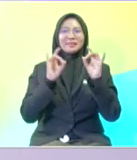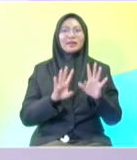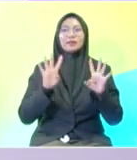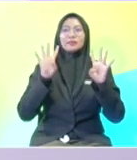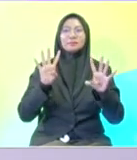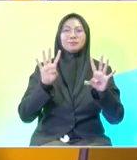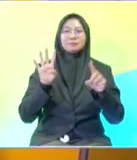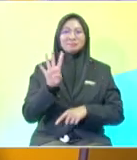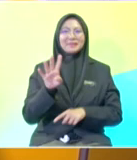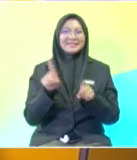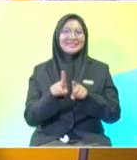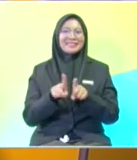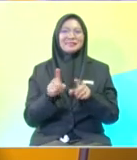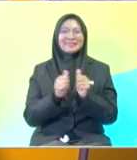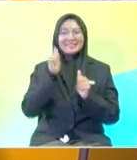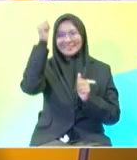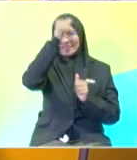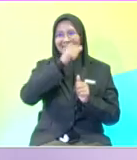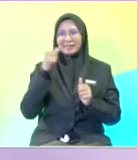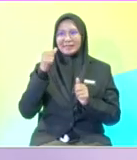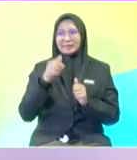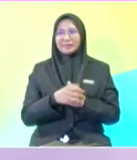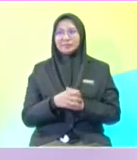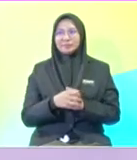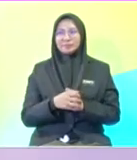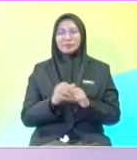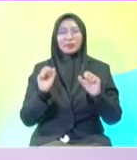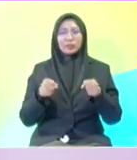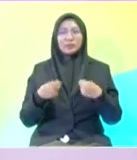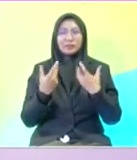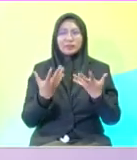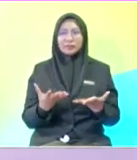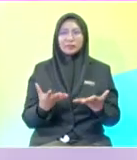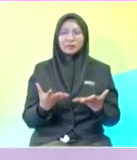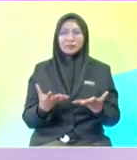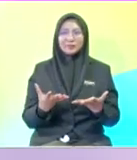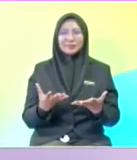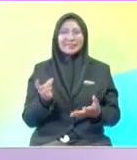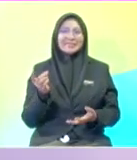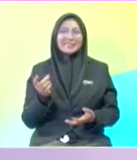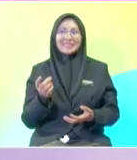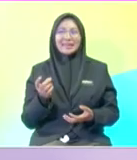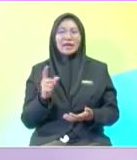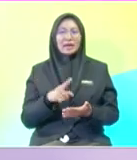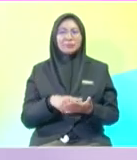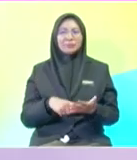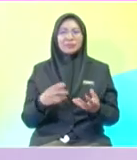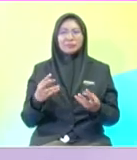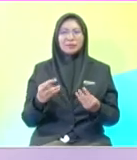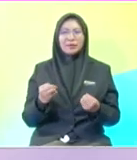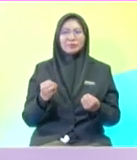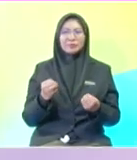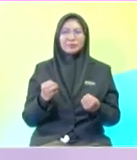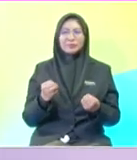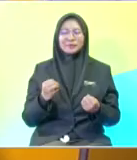jadi kita belajar pada hari ini mungkin Ustadz beliau bagi sedikit nasihat ataupun rumusan daripada pembelajaran kita pada hari ini